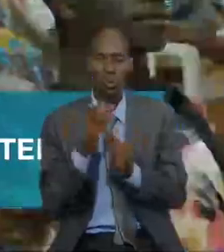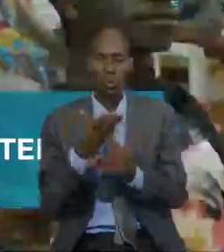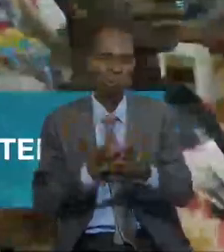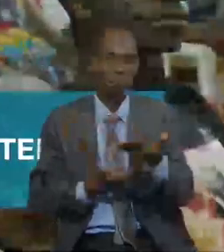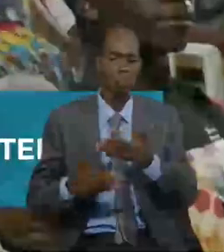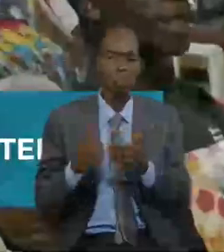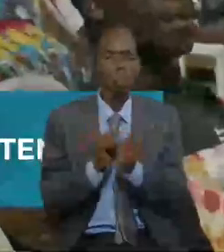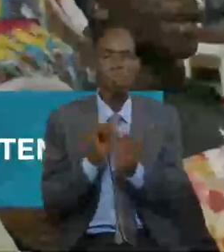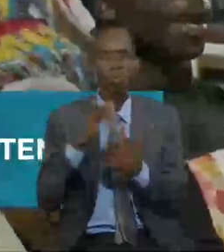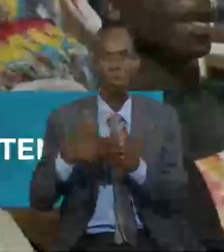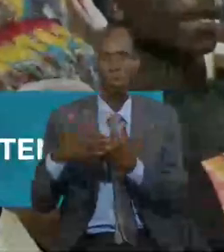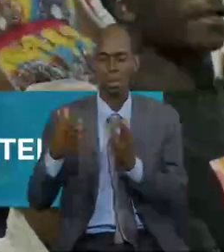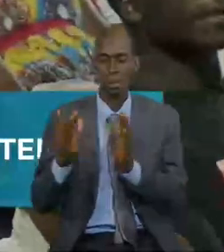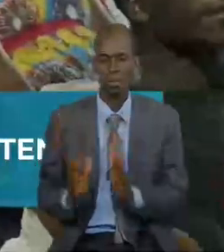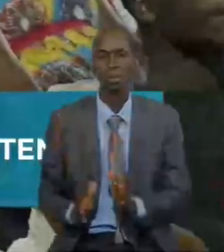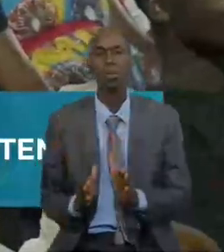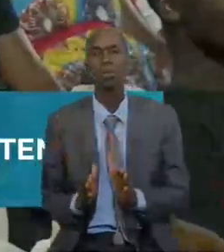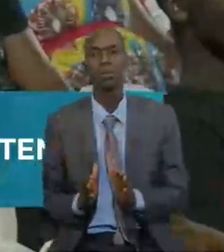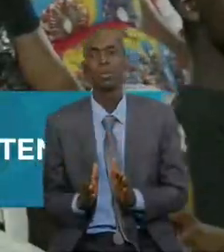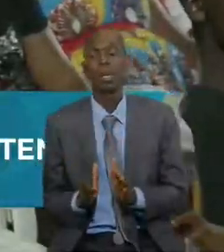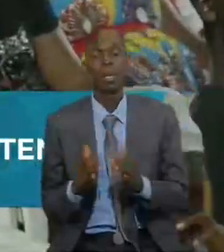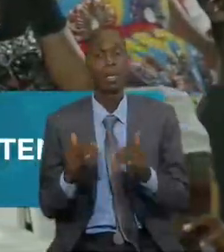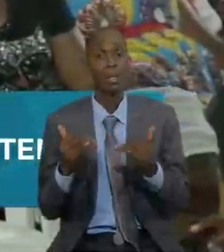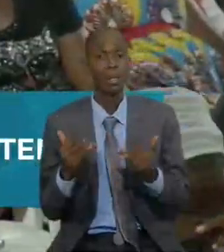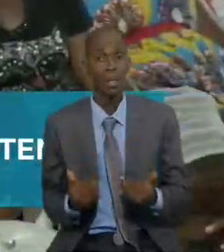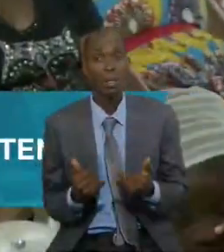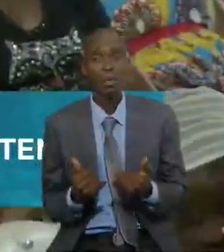la paix dans tes interactions avec les voisins